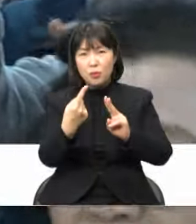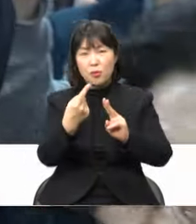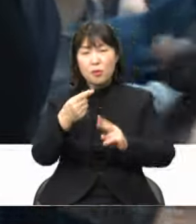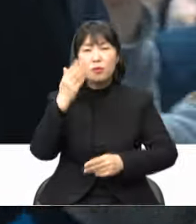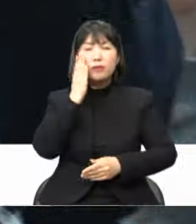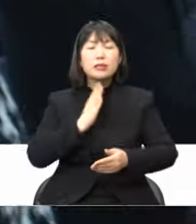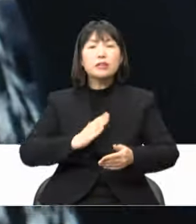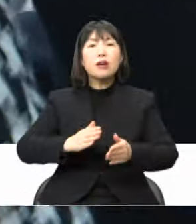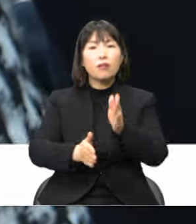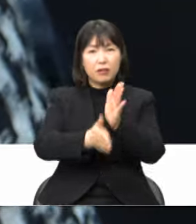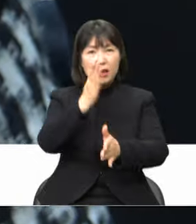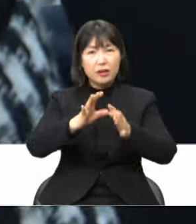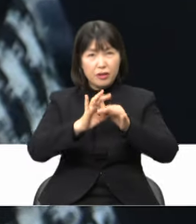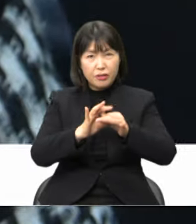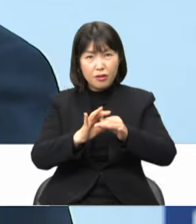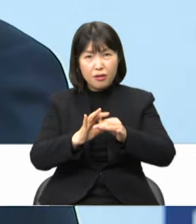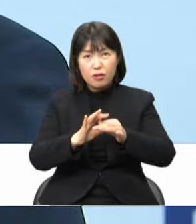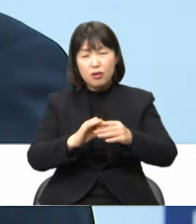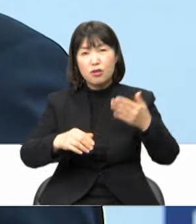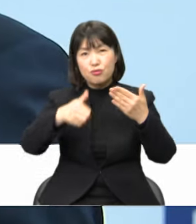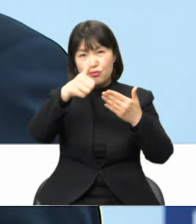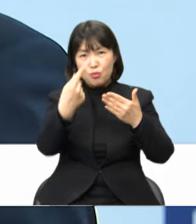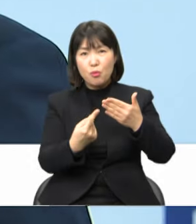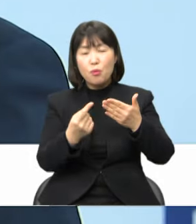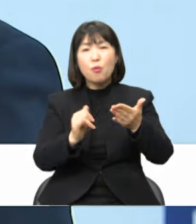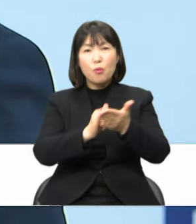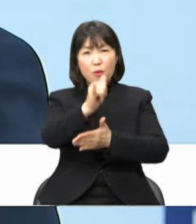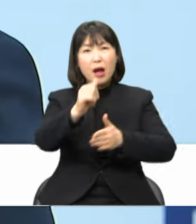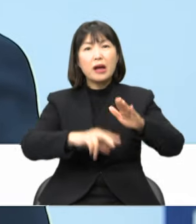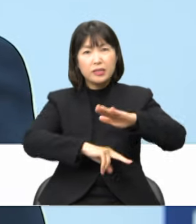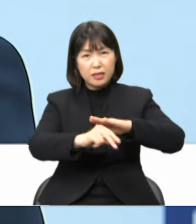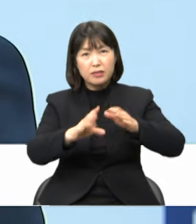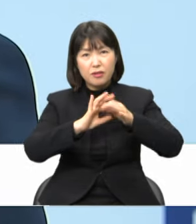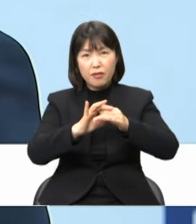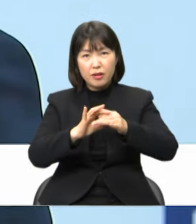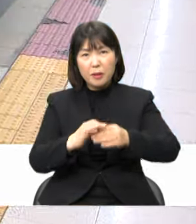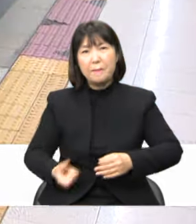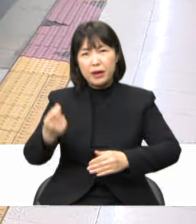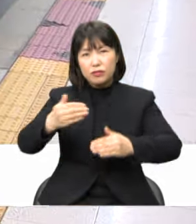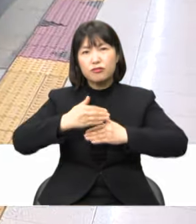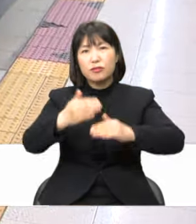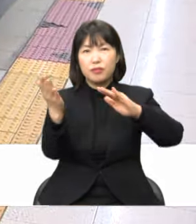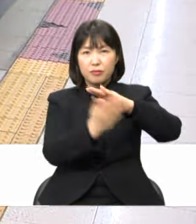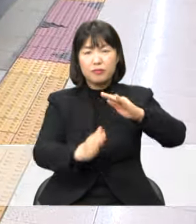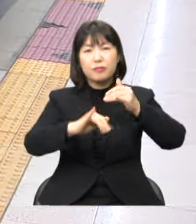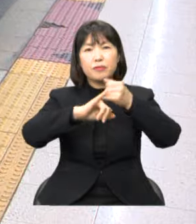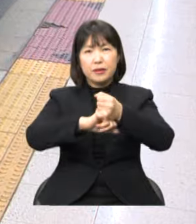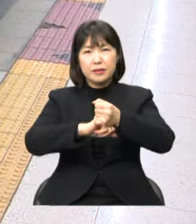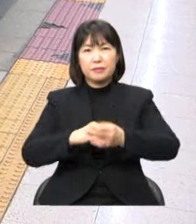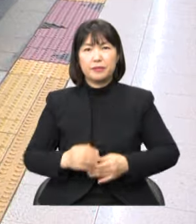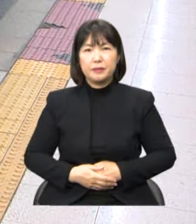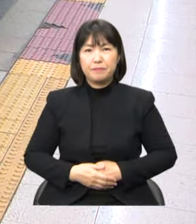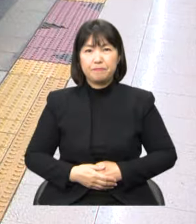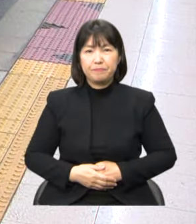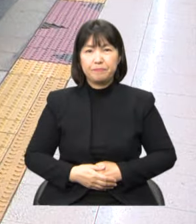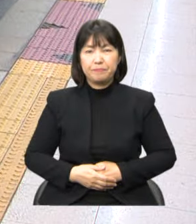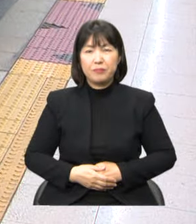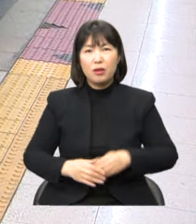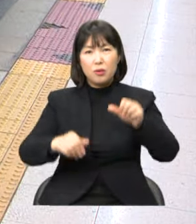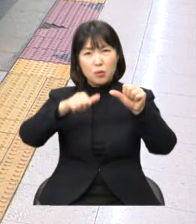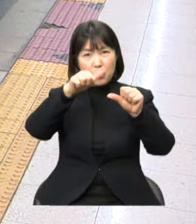9호선 공항철도 직결 사업에 속도를 내겠다고 약속했습니다 검단과 김포의 뜨거운 감자